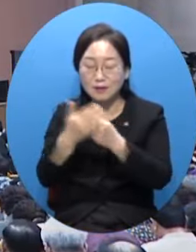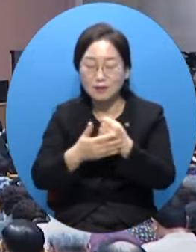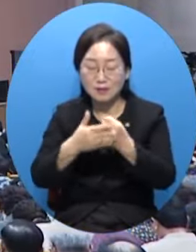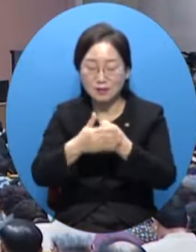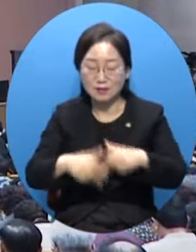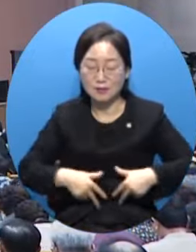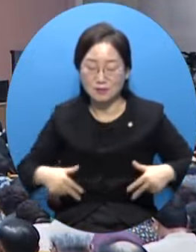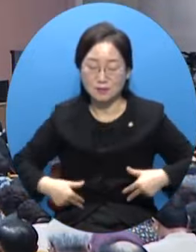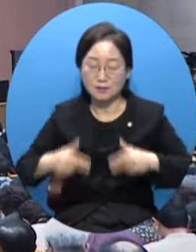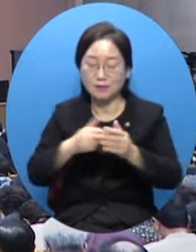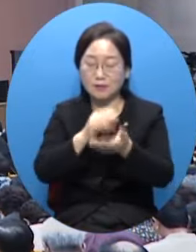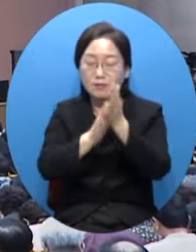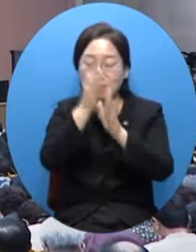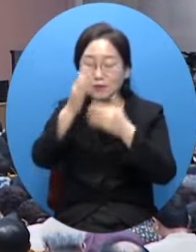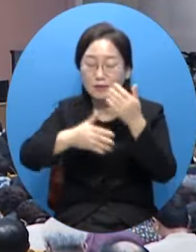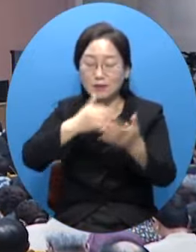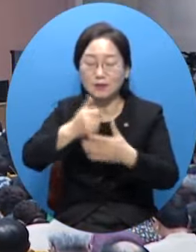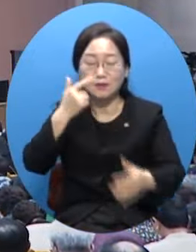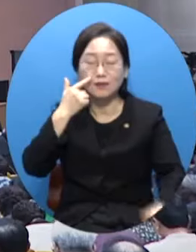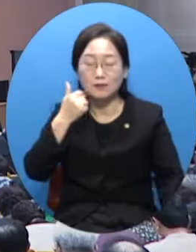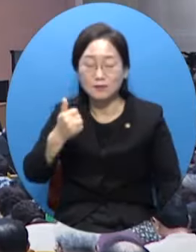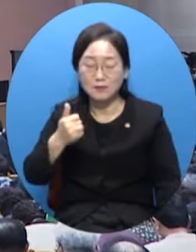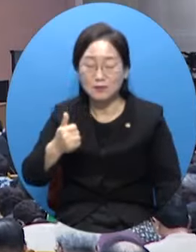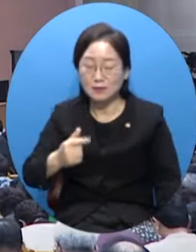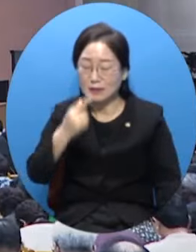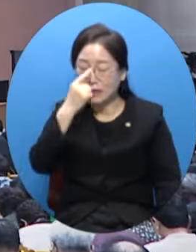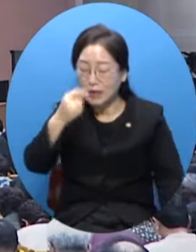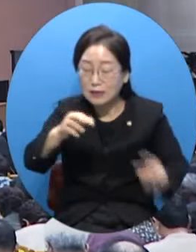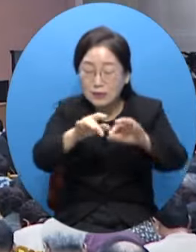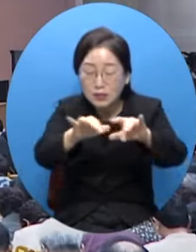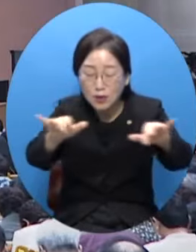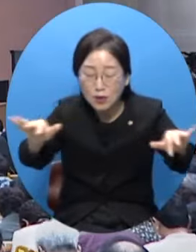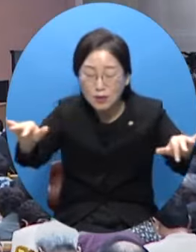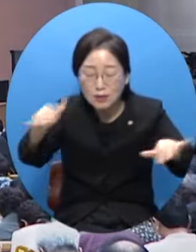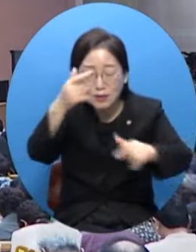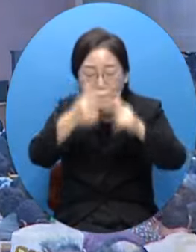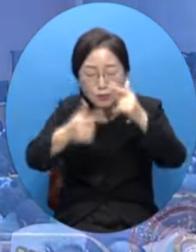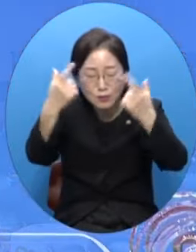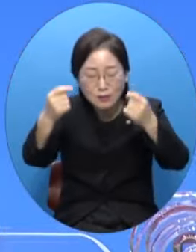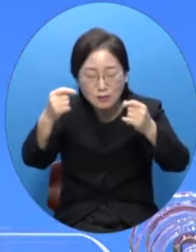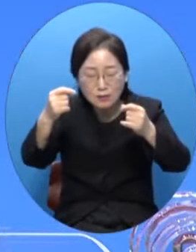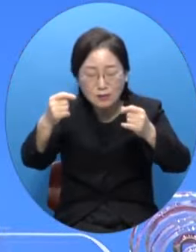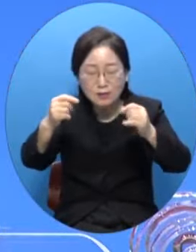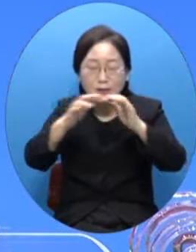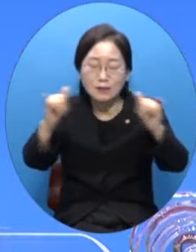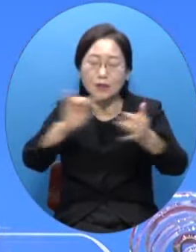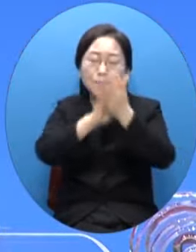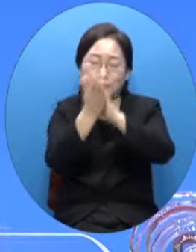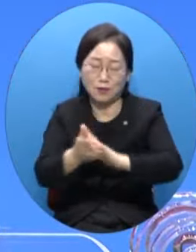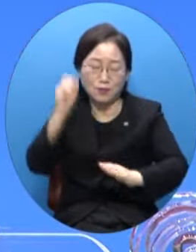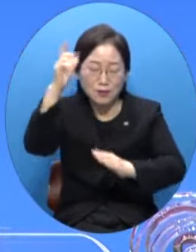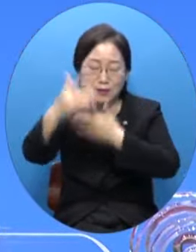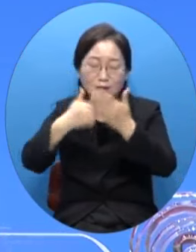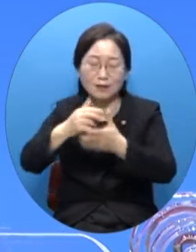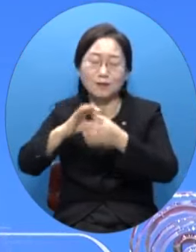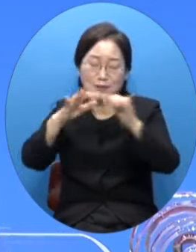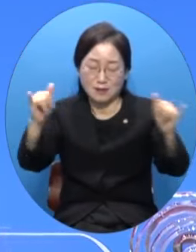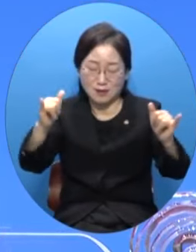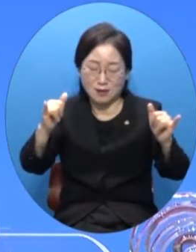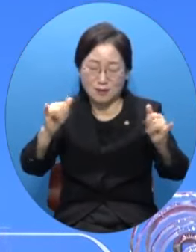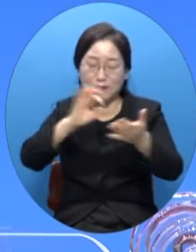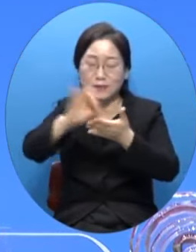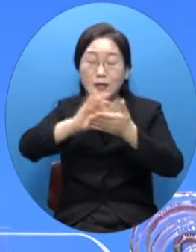자비가 무한하신 하나님 아버지, 가시떨기 인생을 변화시켜서 위대한 하나님의 사람으로 세워주신